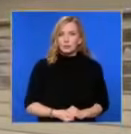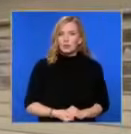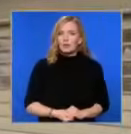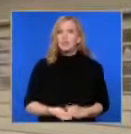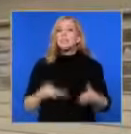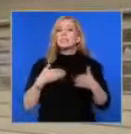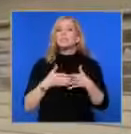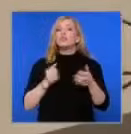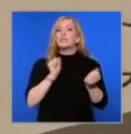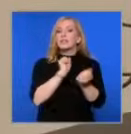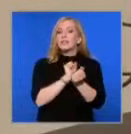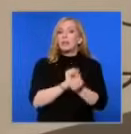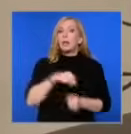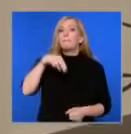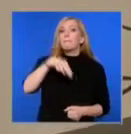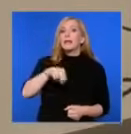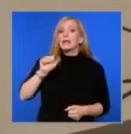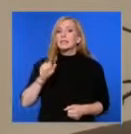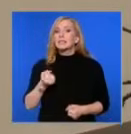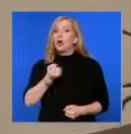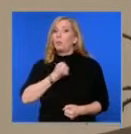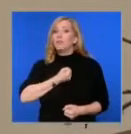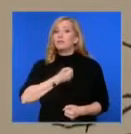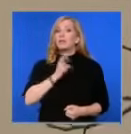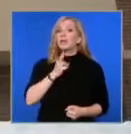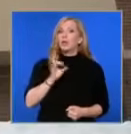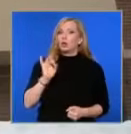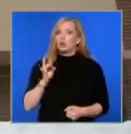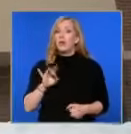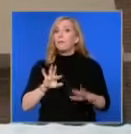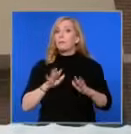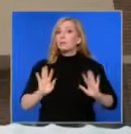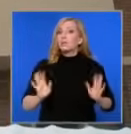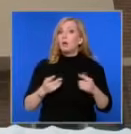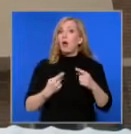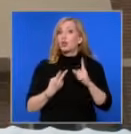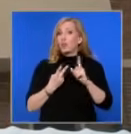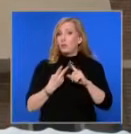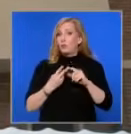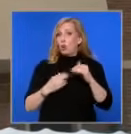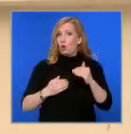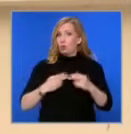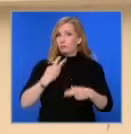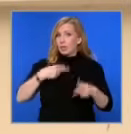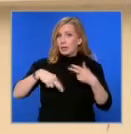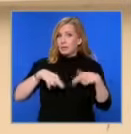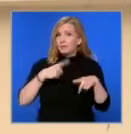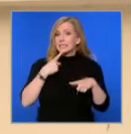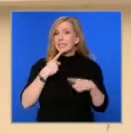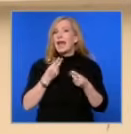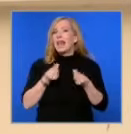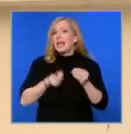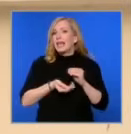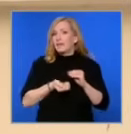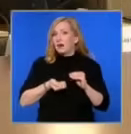Срещу задържание Петър Александров за убийството на Кирил Русев вероятно ще започне още едно разследване за лихварство.